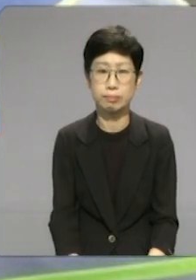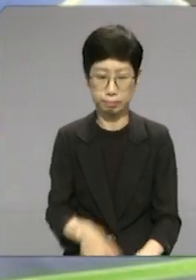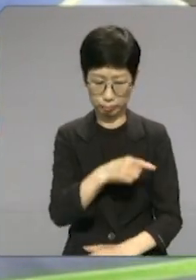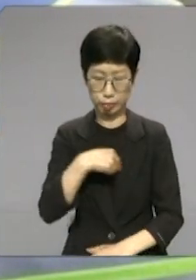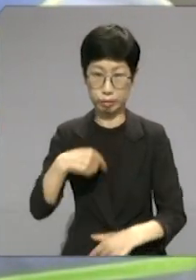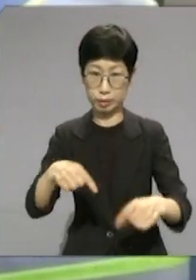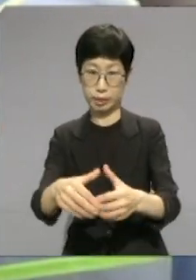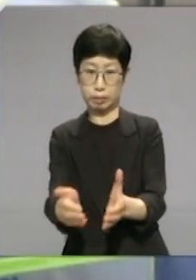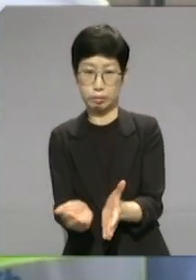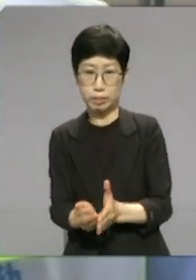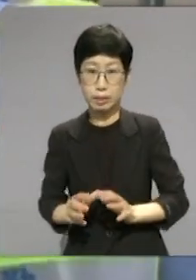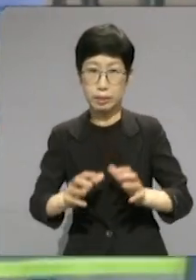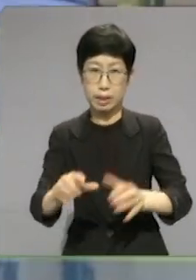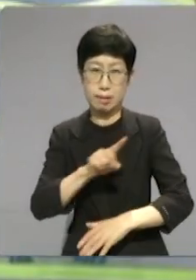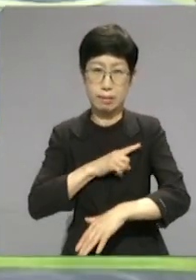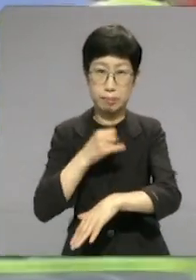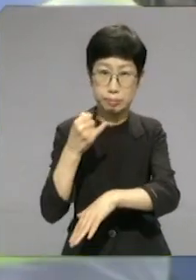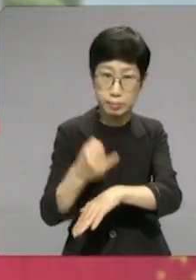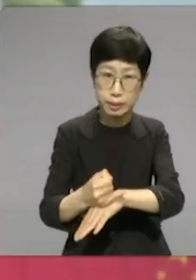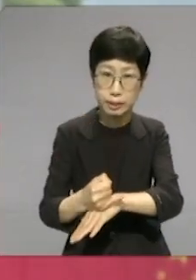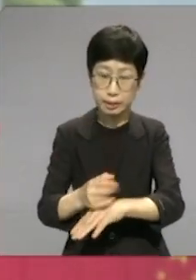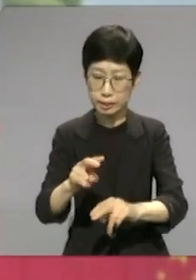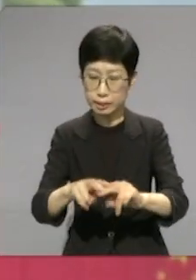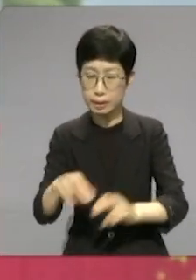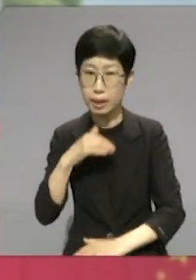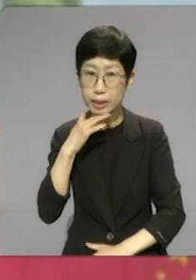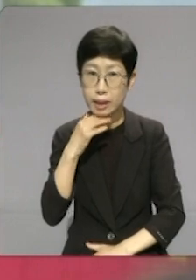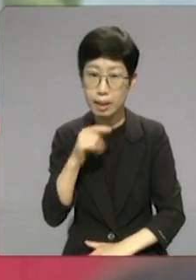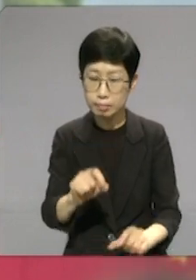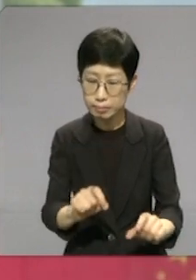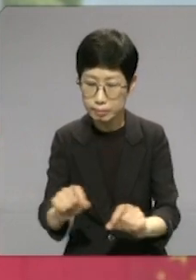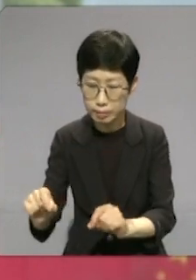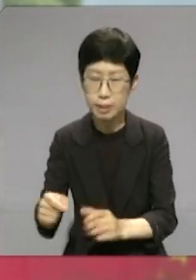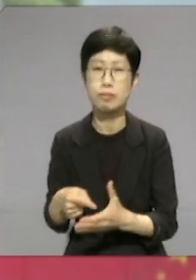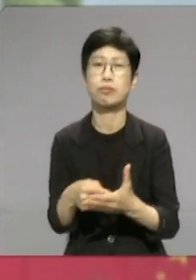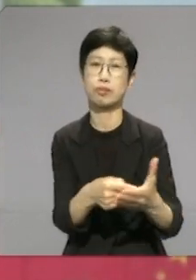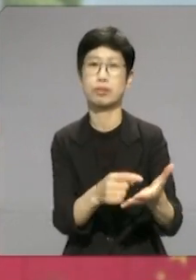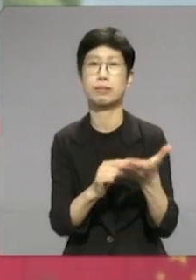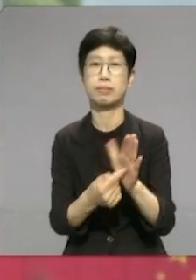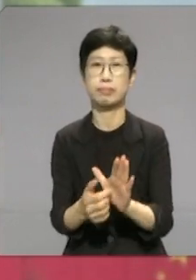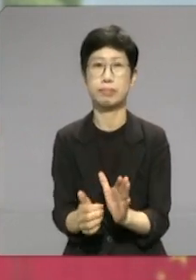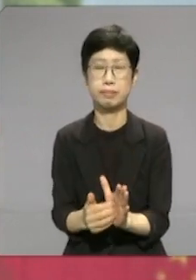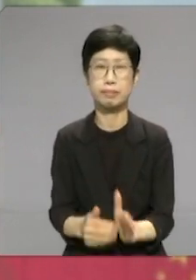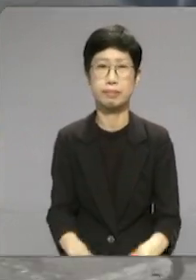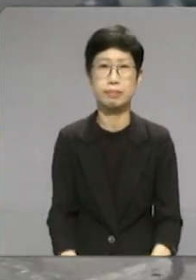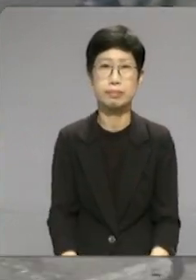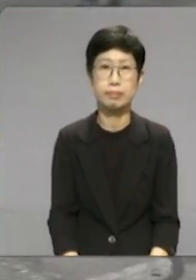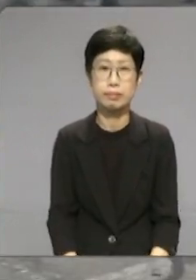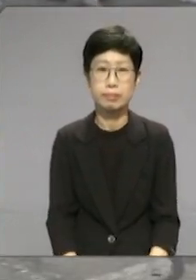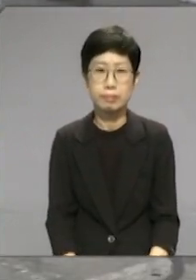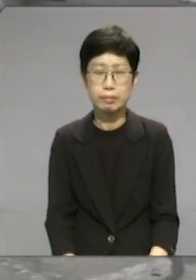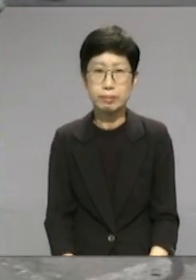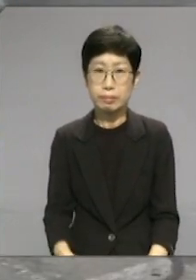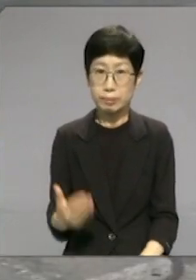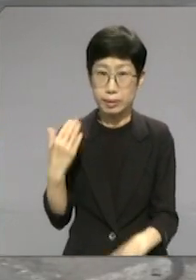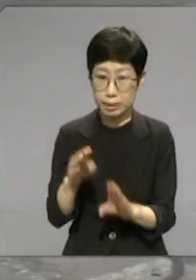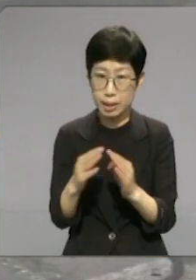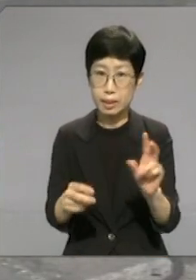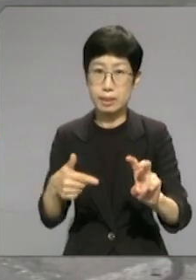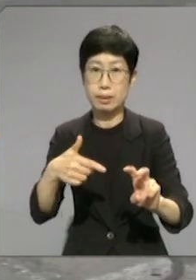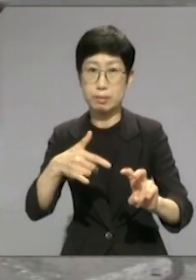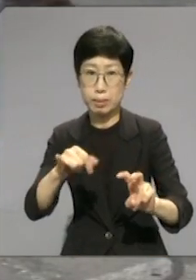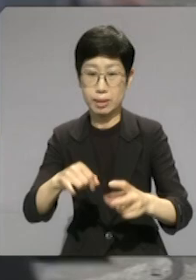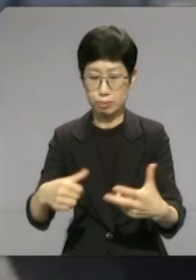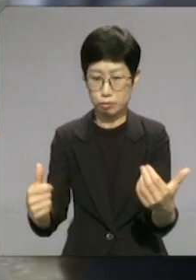중국 지도부가 세계 최저 수준인 법정 은퇴 연령을 올리는 걸 추진하겠다고 밝혔습니다 중국은 최근 열린 20기